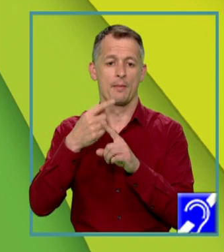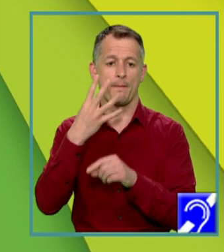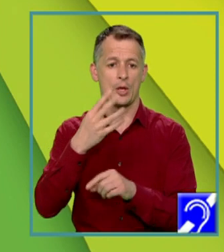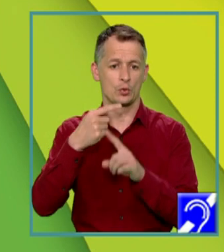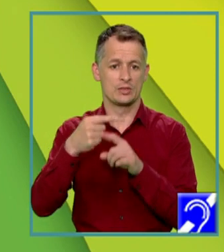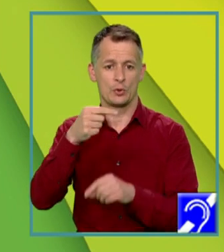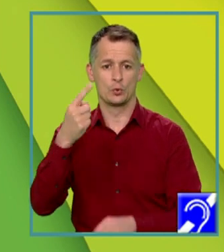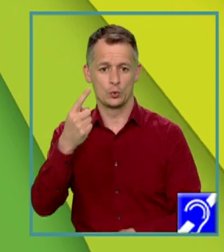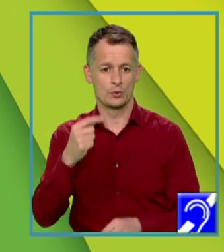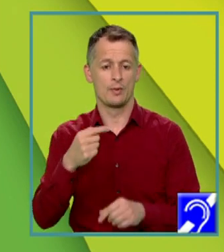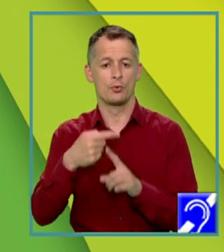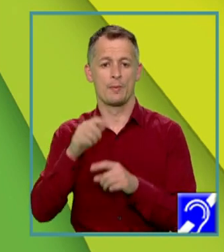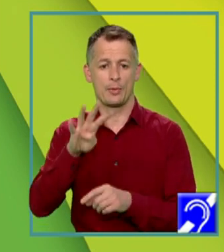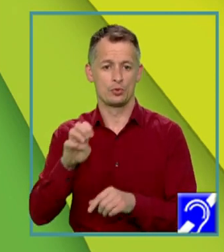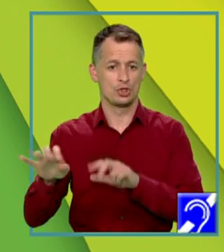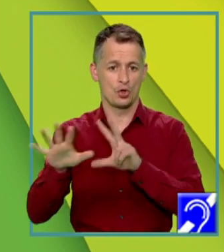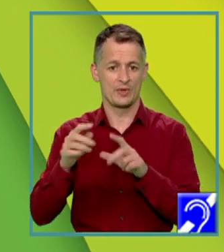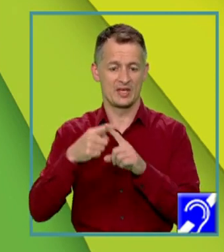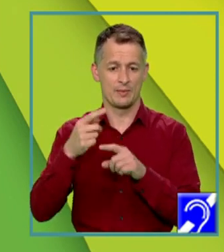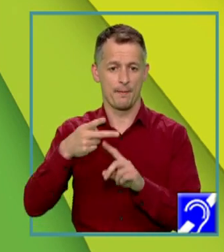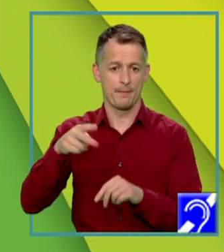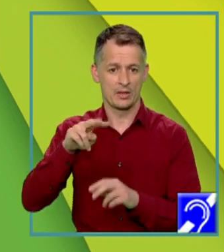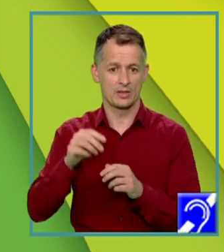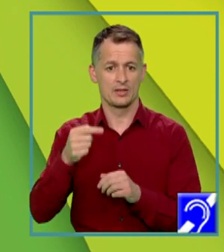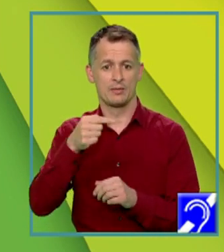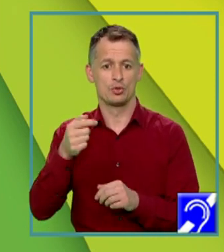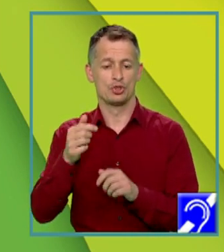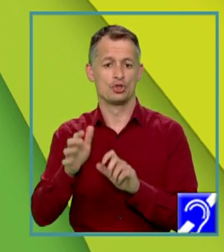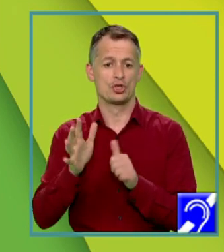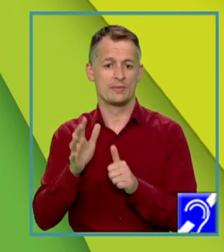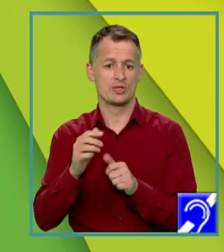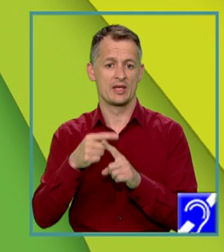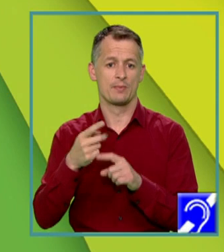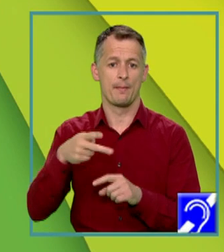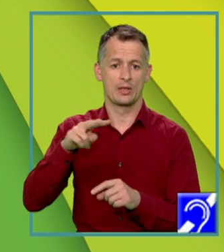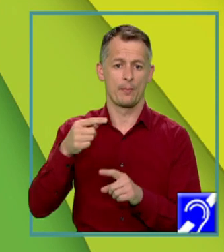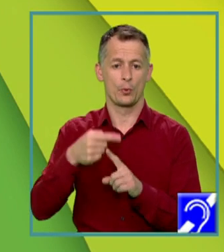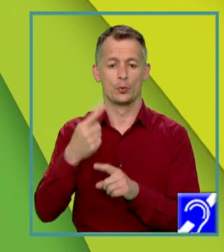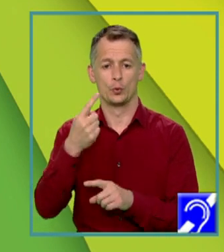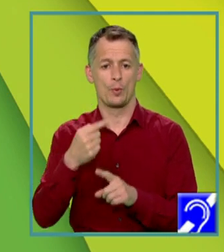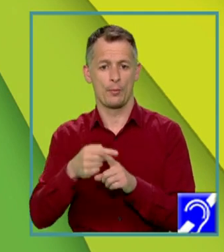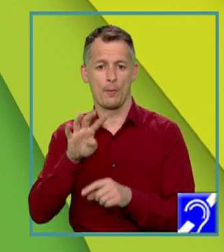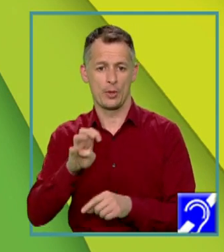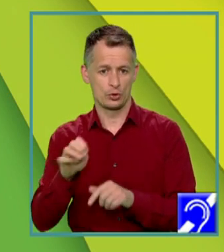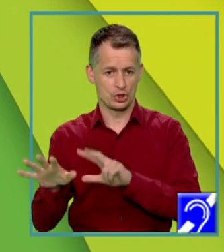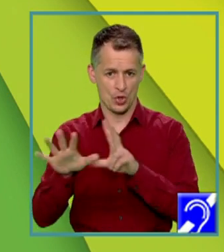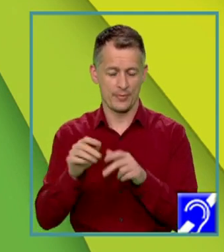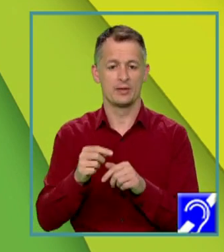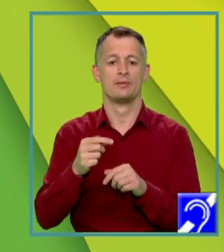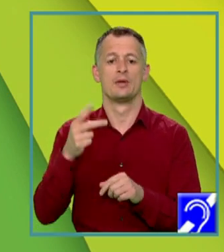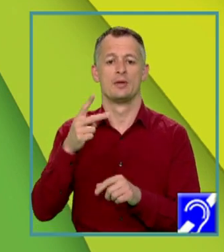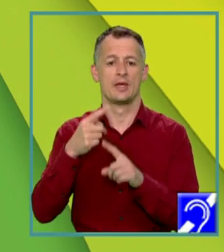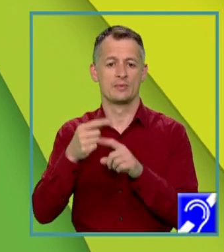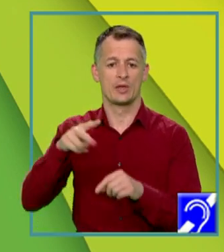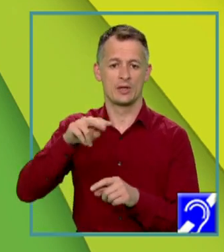48 x pătrat egal cu minus 16 x pătrat plus 1 plus 48 x pătrat